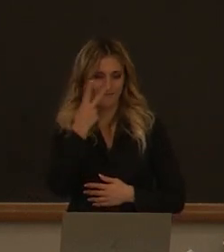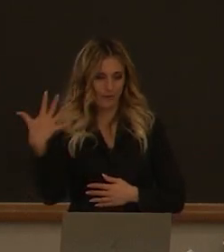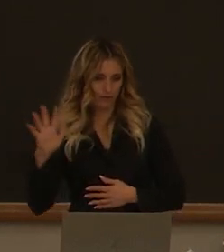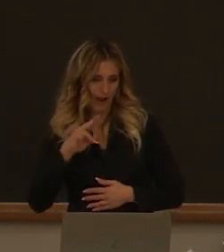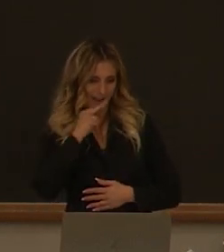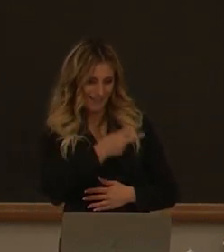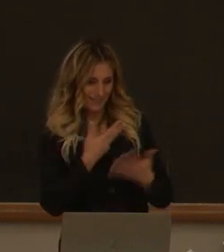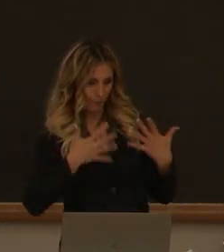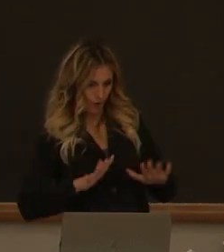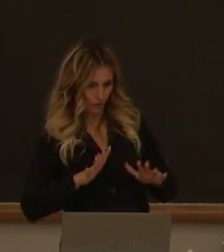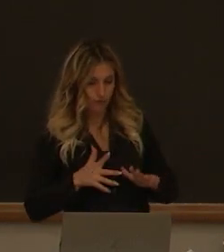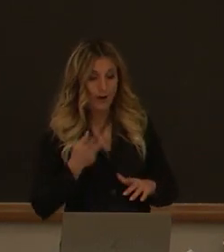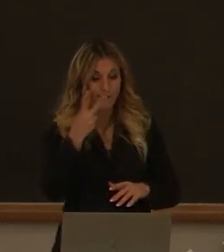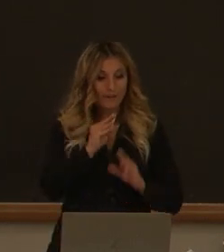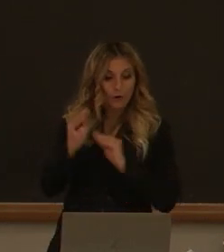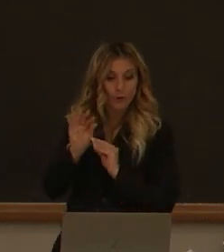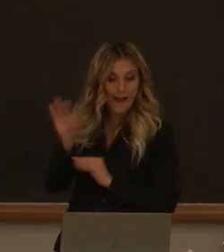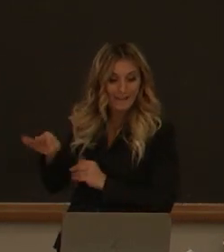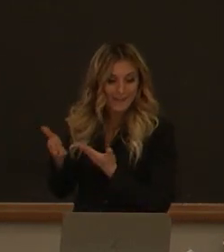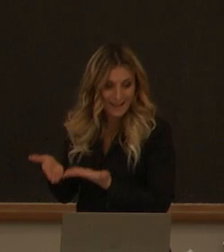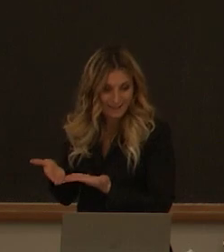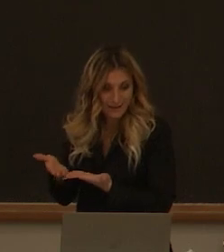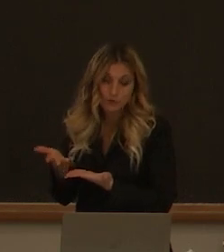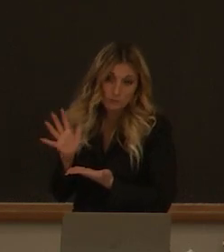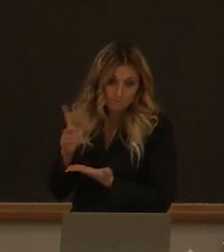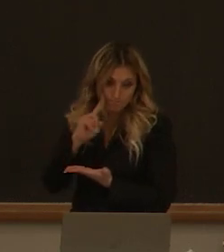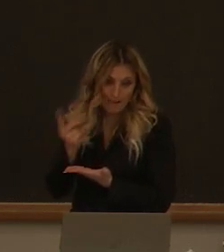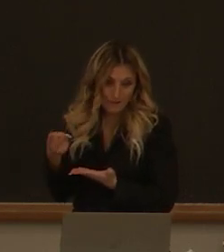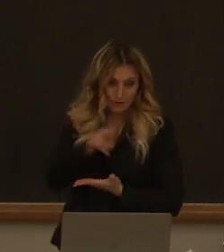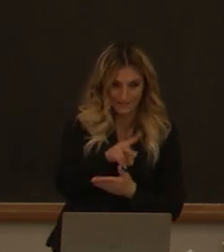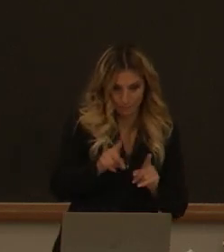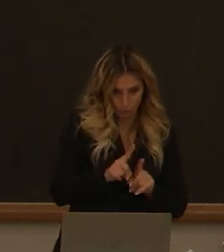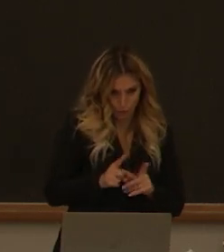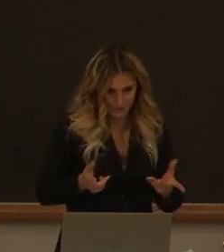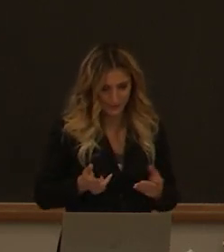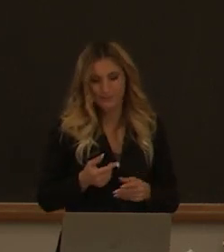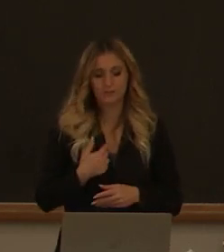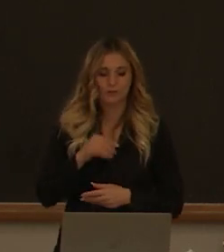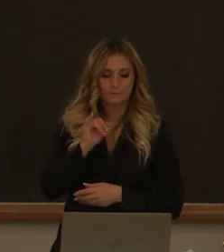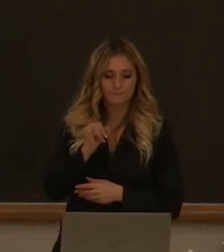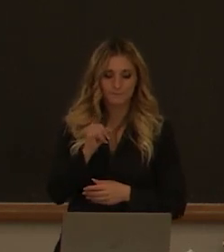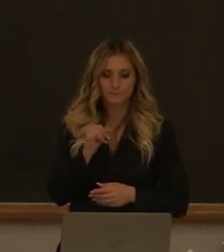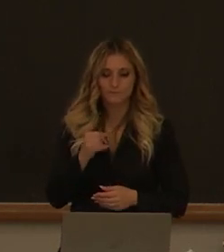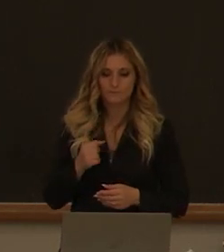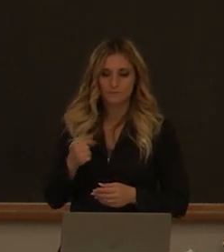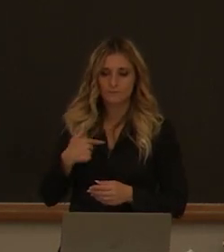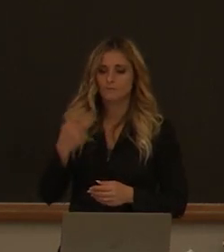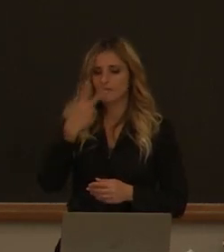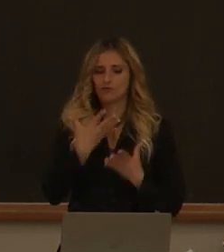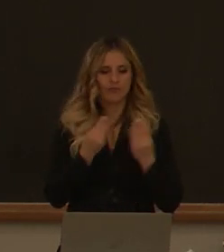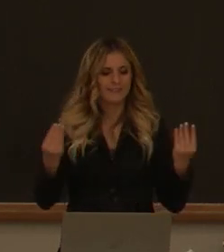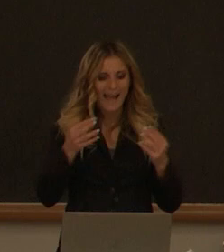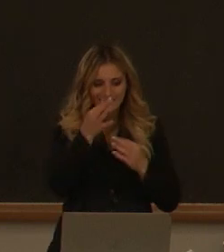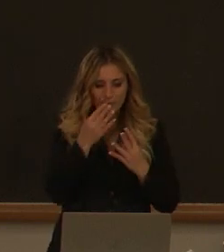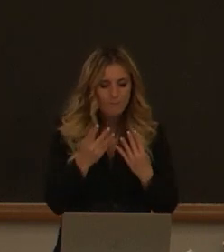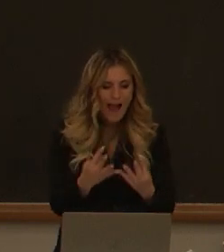però visto che la domanda è arrivata adesso, magari mi sembrava opportuno rispondere, professor Biondi. Sì, diciamo che in tecnologia ce ne sono moltissime, in tanti parchi,